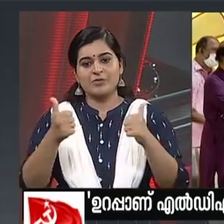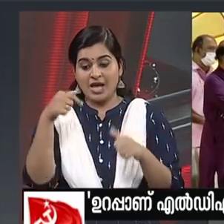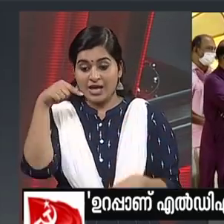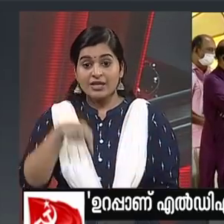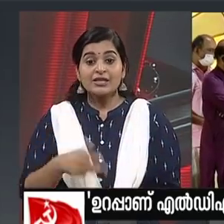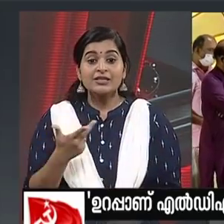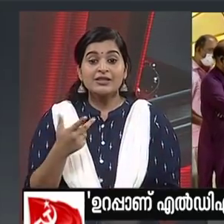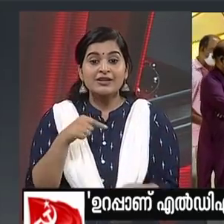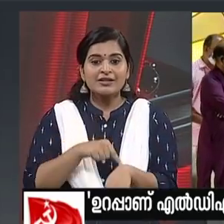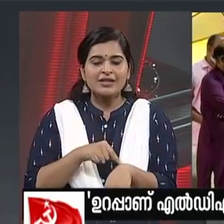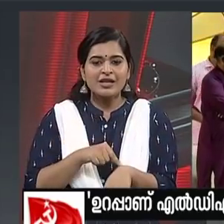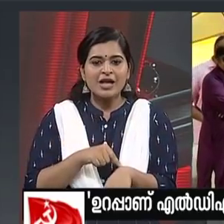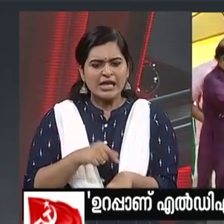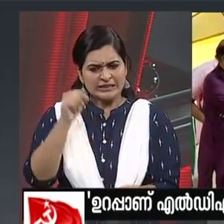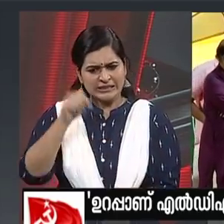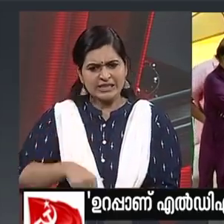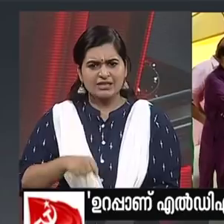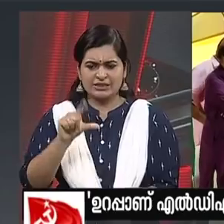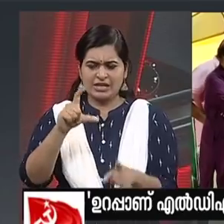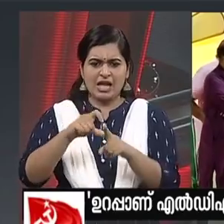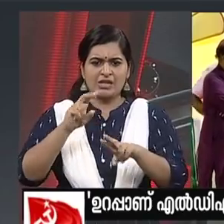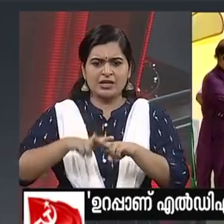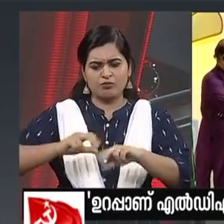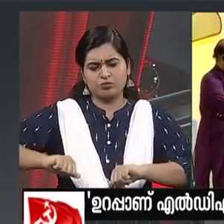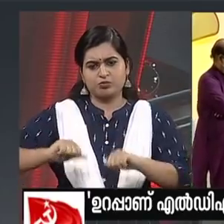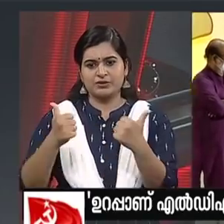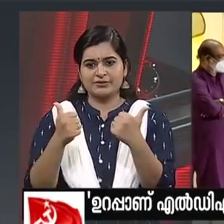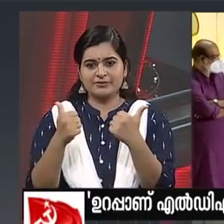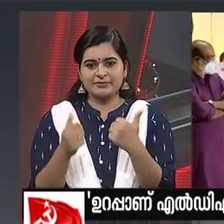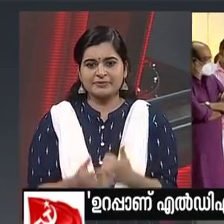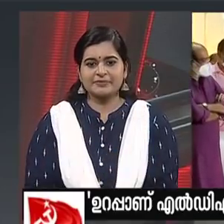ഹാഷ്ടാഗ് സമൂഹമാധ്യമങ്ങളിൽ പ്രചാരണവും തുടങ്ങിക്കഴിഞ്ഞു.